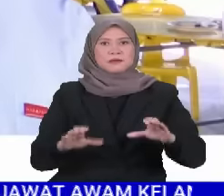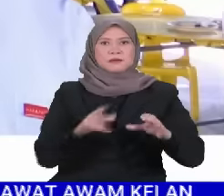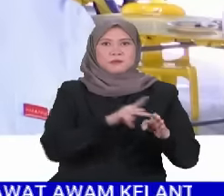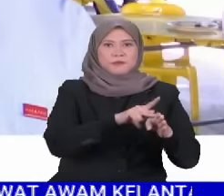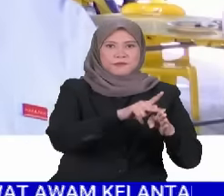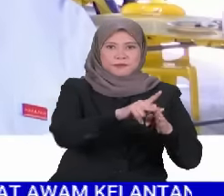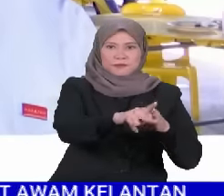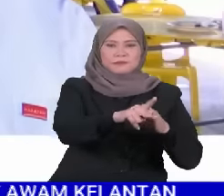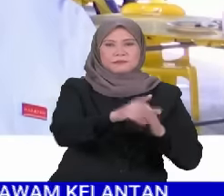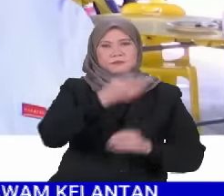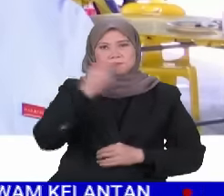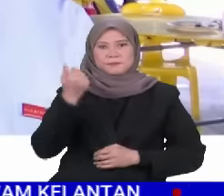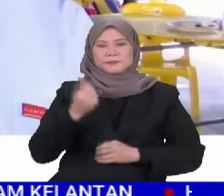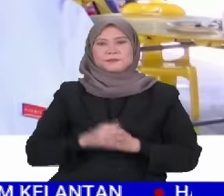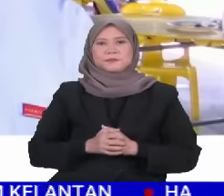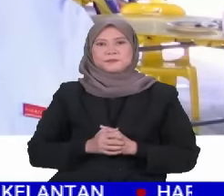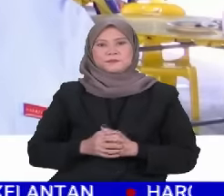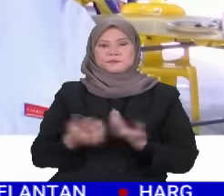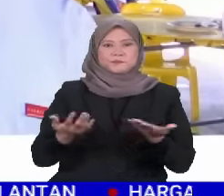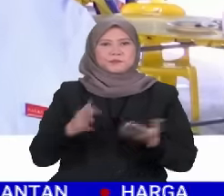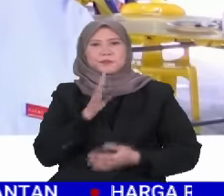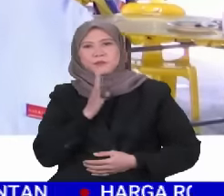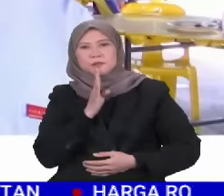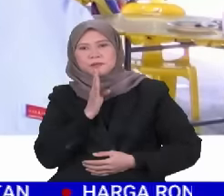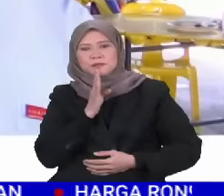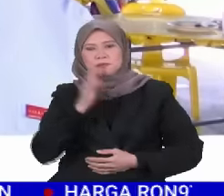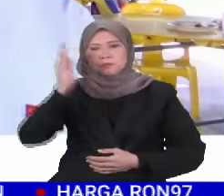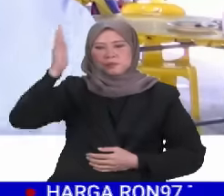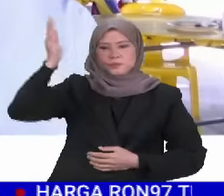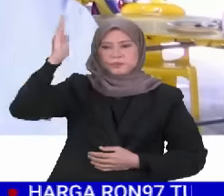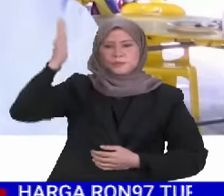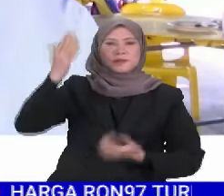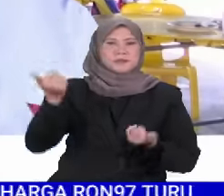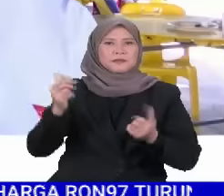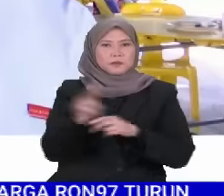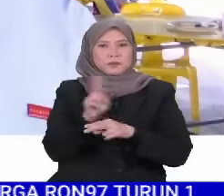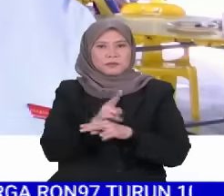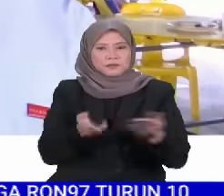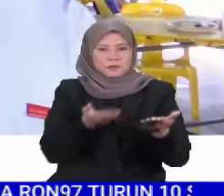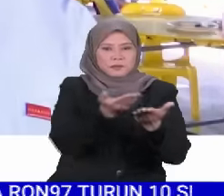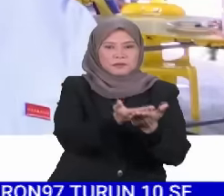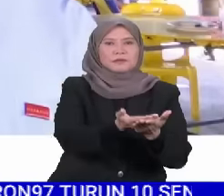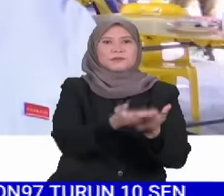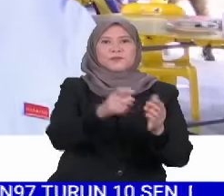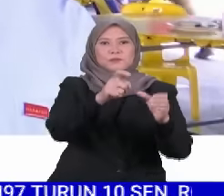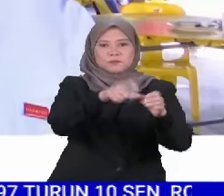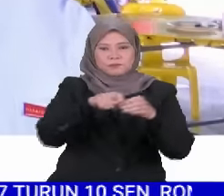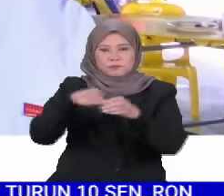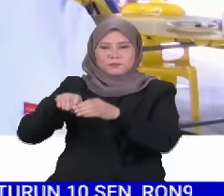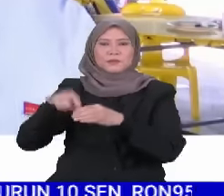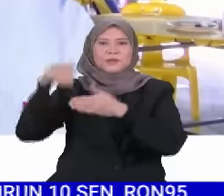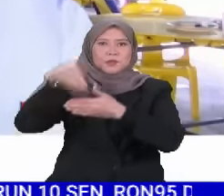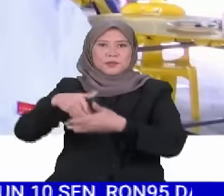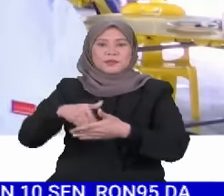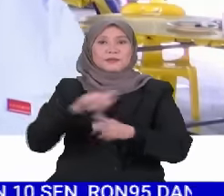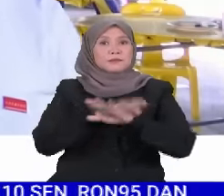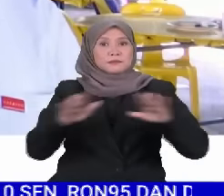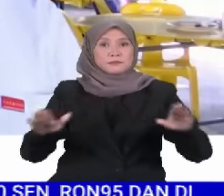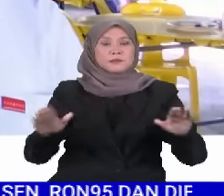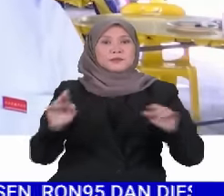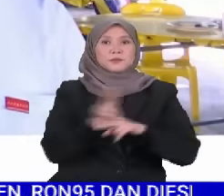gunakan kita gunakan tawaran tawaran kita kepada penghuni dan rakyat dan jangan